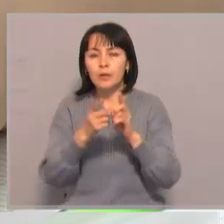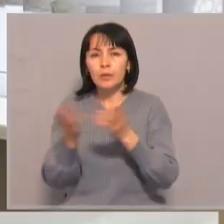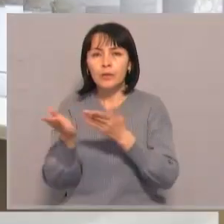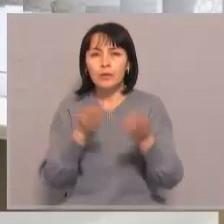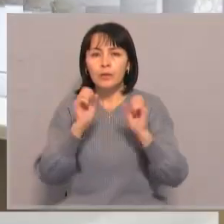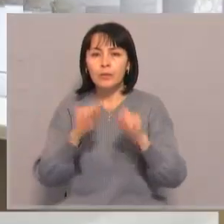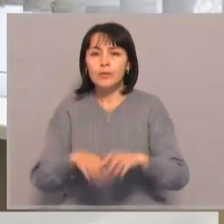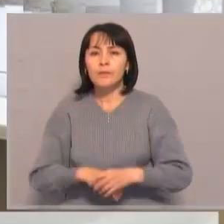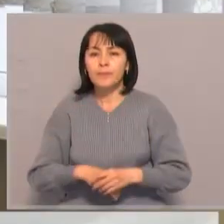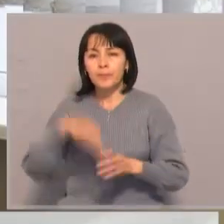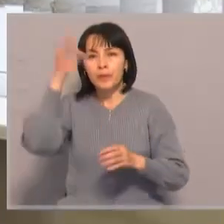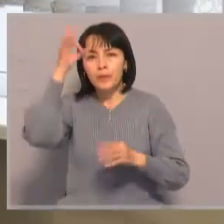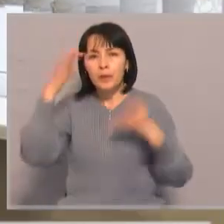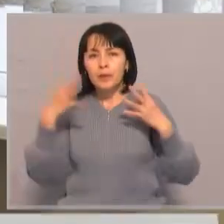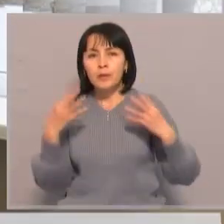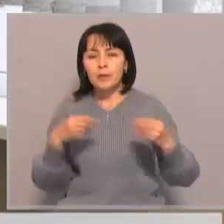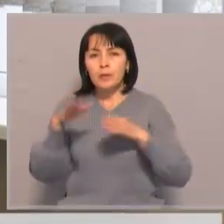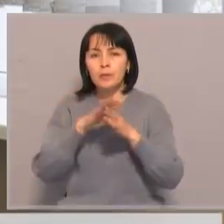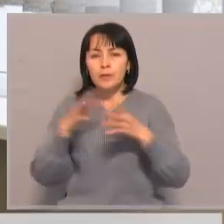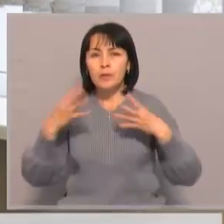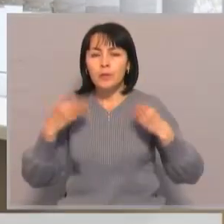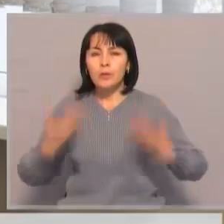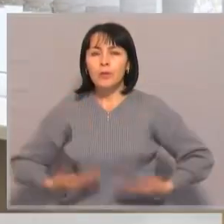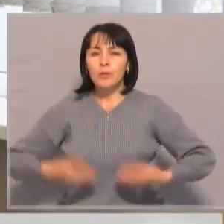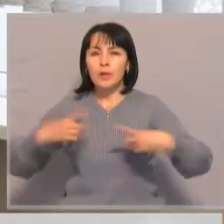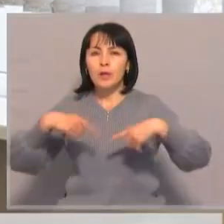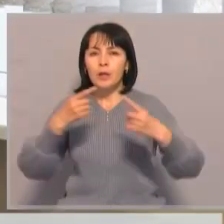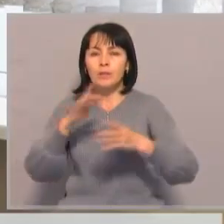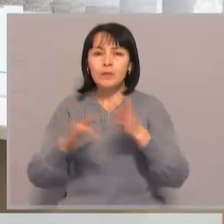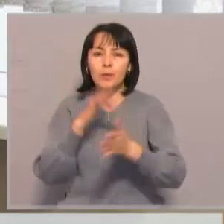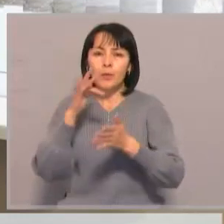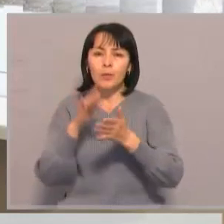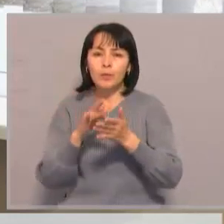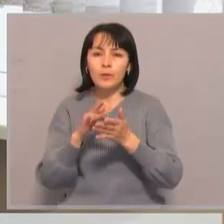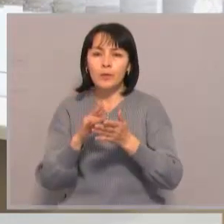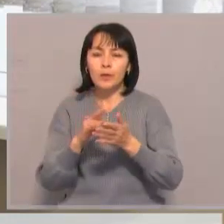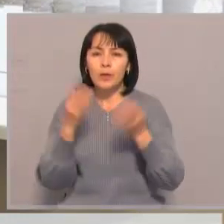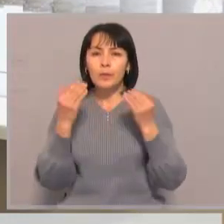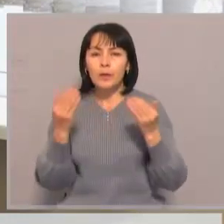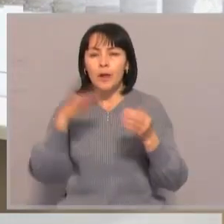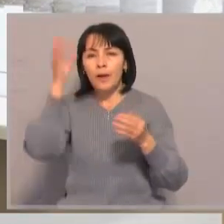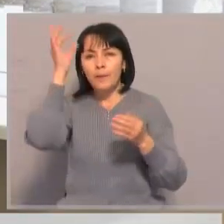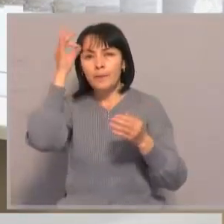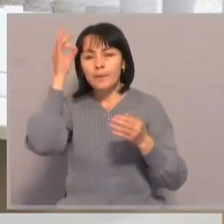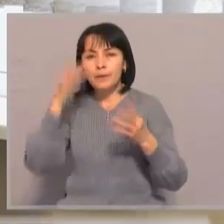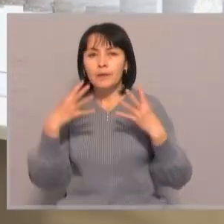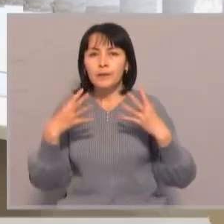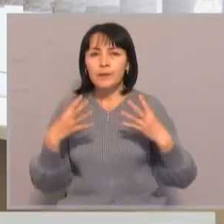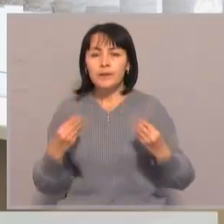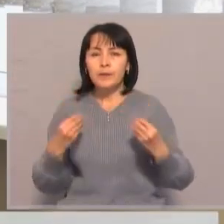жүгіне алады. Психикалық денсаулық бойынша салауатты өмір салтын қалыптастыру орталығы манағы психикалық